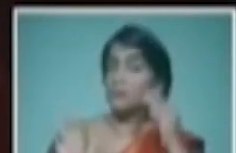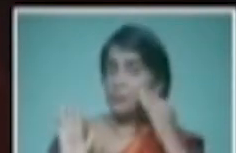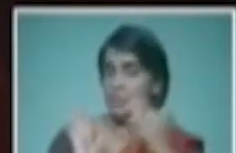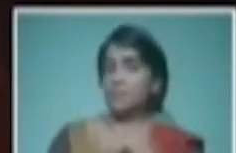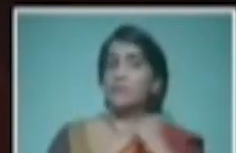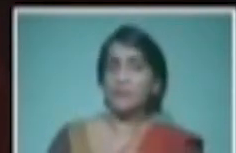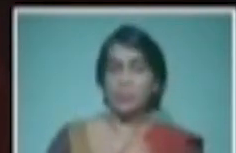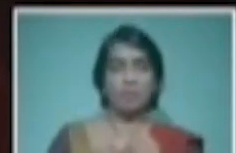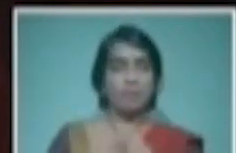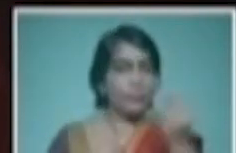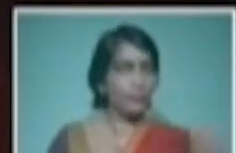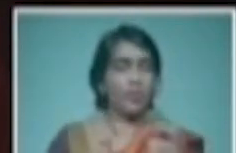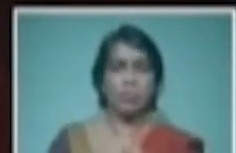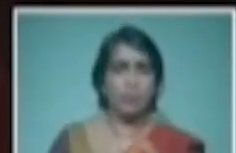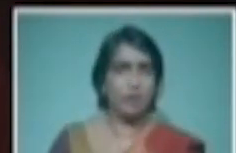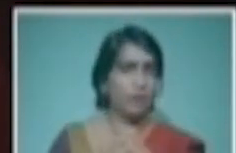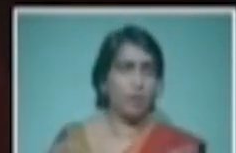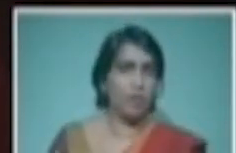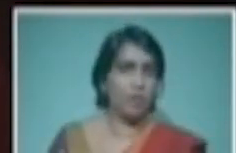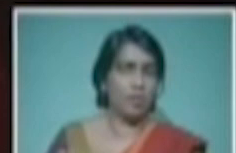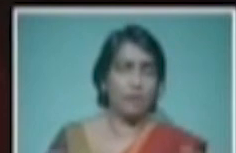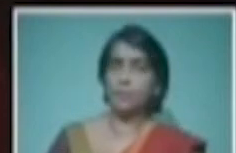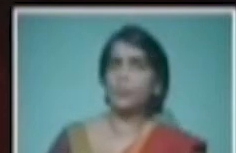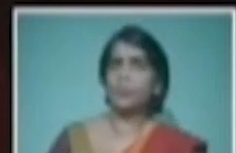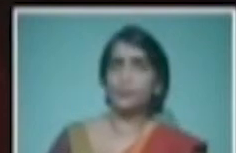රජයේ ලබා දෙන විසඳුම කුමක්ද?